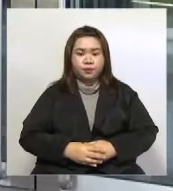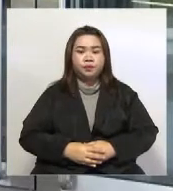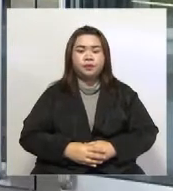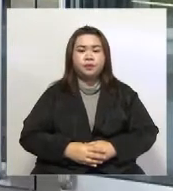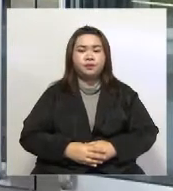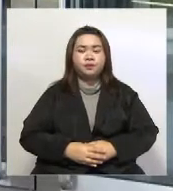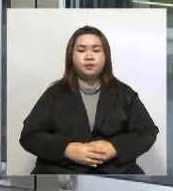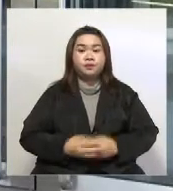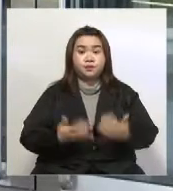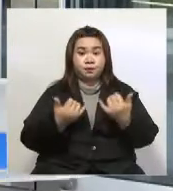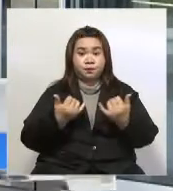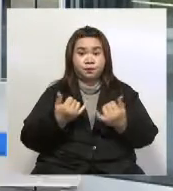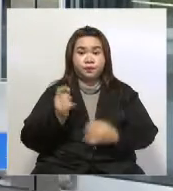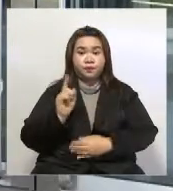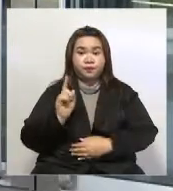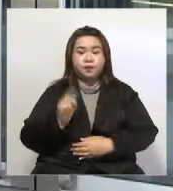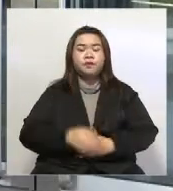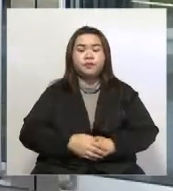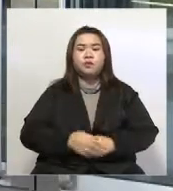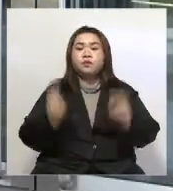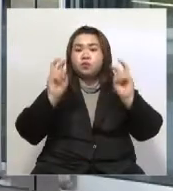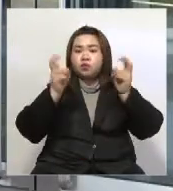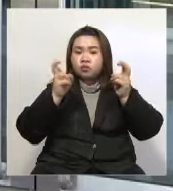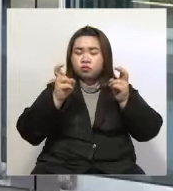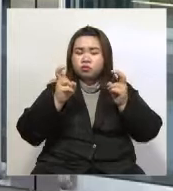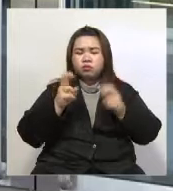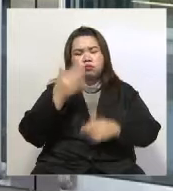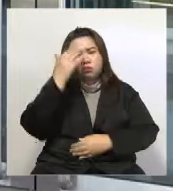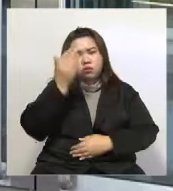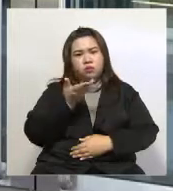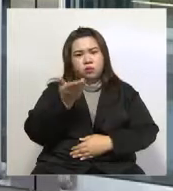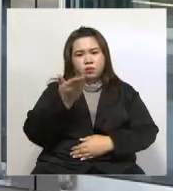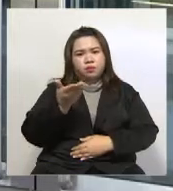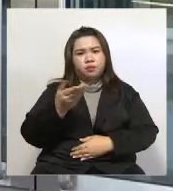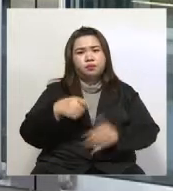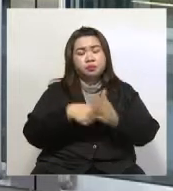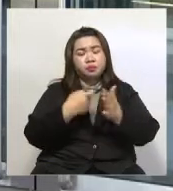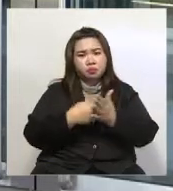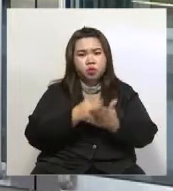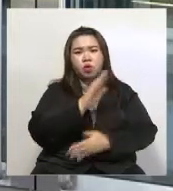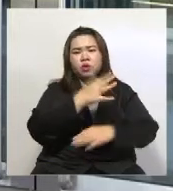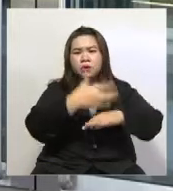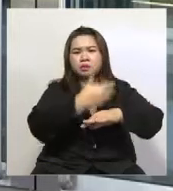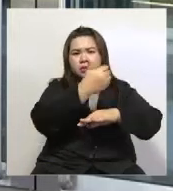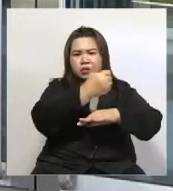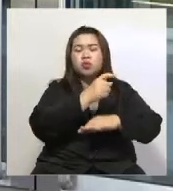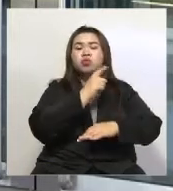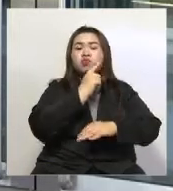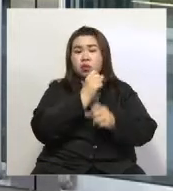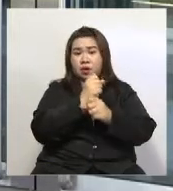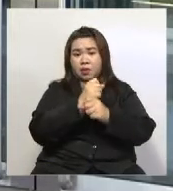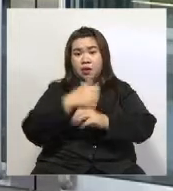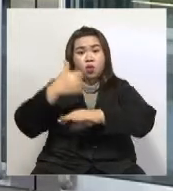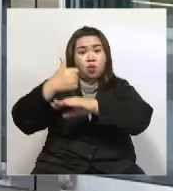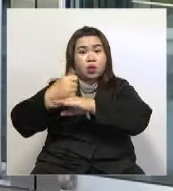คุณสิริลักษณ์คุณสกรกฎคะประเด็นที่นำมาสู่การร้องให้วินิจฉัยนะคะเนื่องจากฝ่ายการเมืองเห็นว่าการปฏิบัติตามคำสั่งหัว